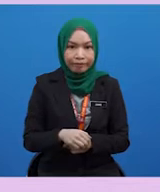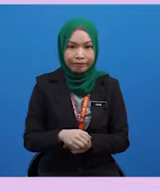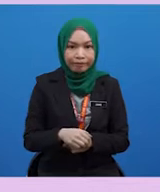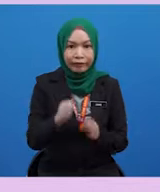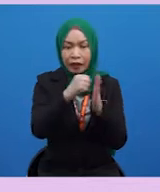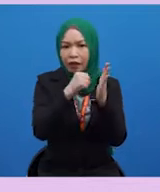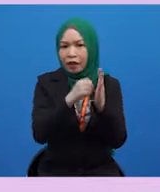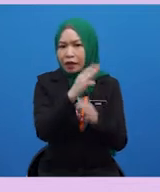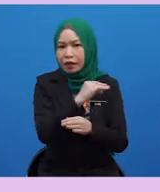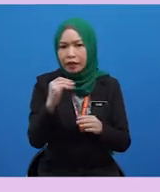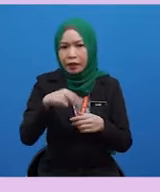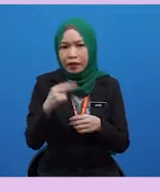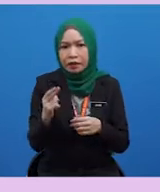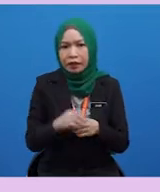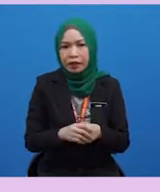Contoh wacana,